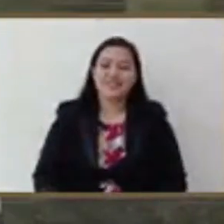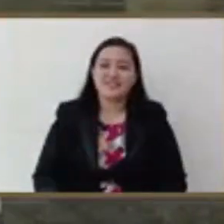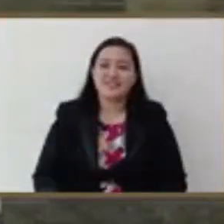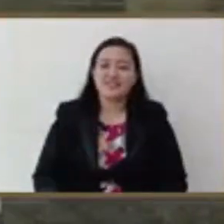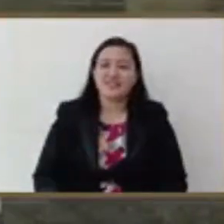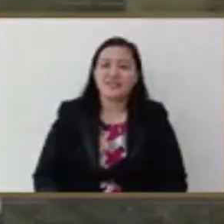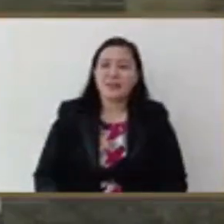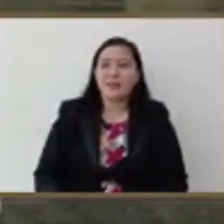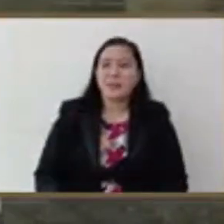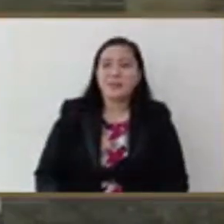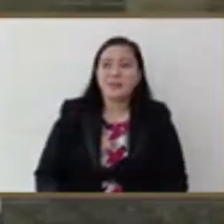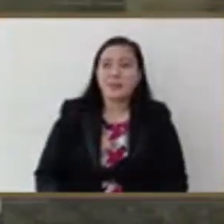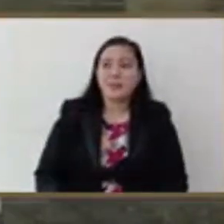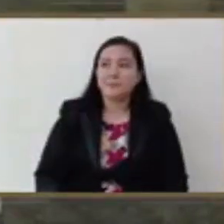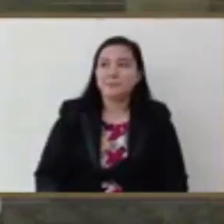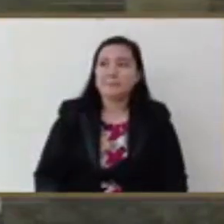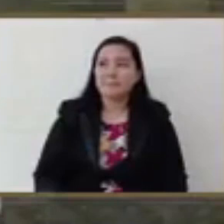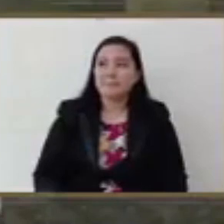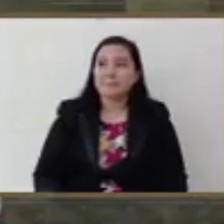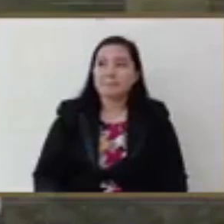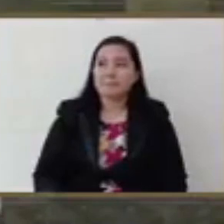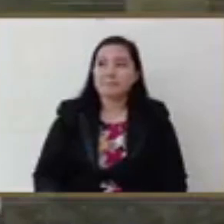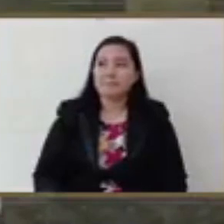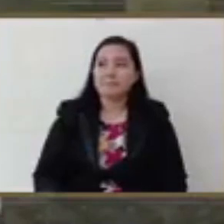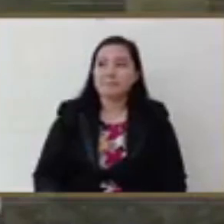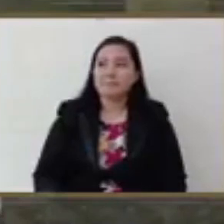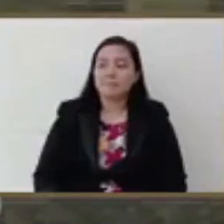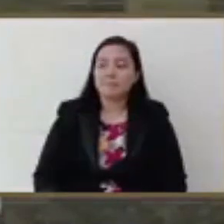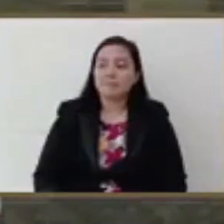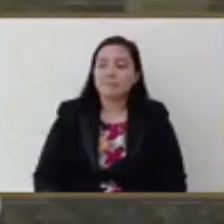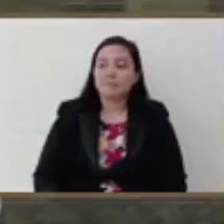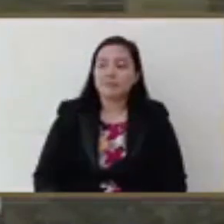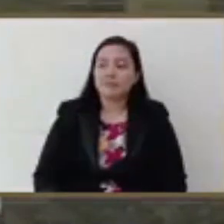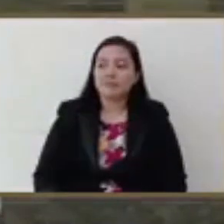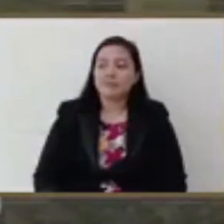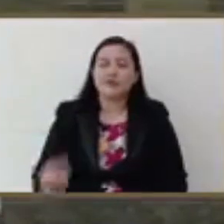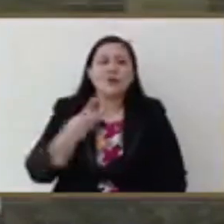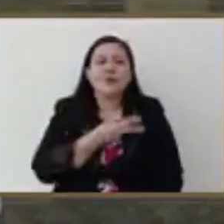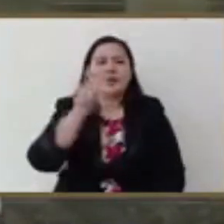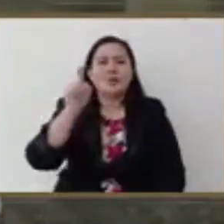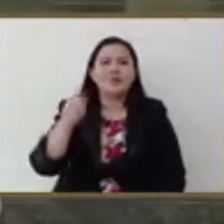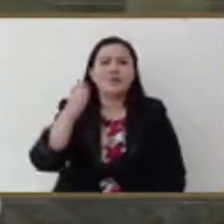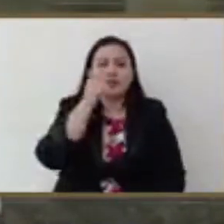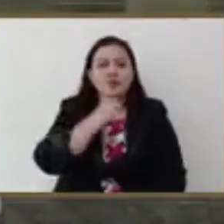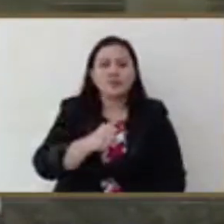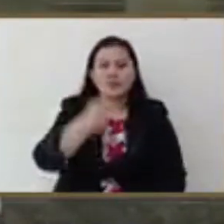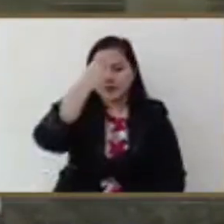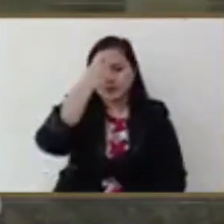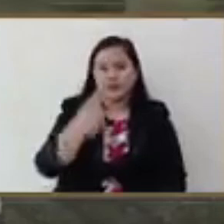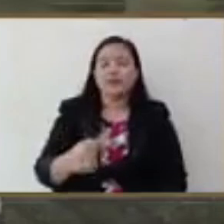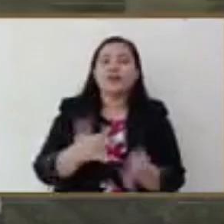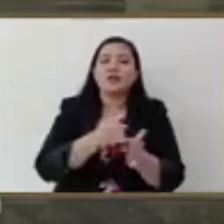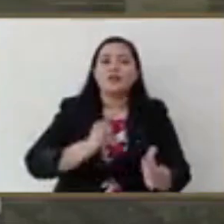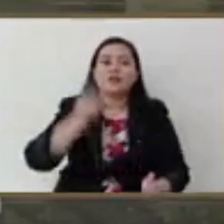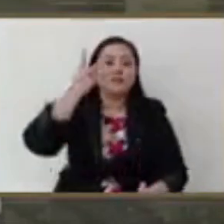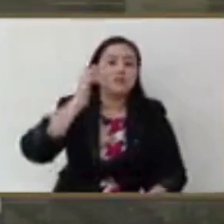understand? Sinasabi ko, oh, of course, kasi weak sila. We should always understand. It's my responsibility, kapatid.